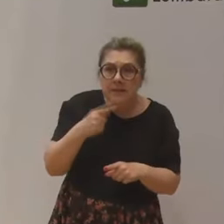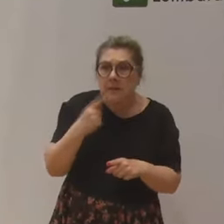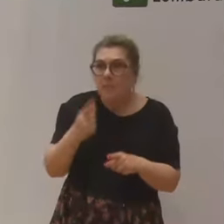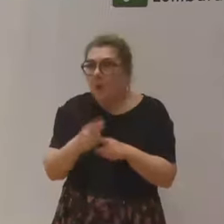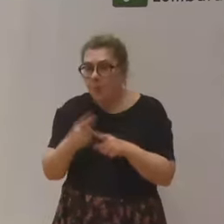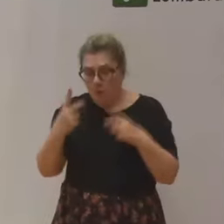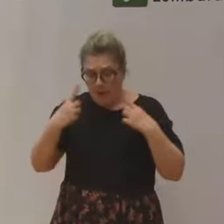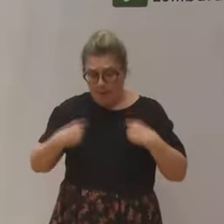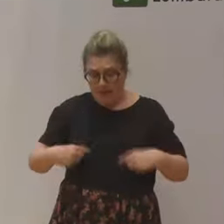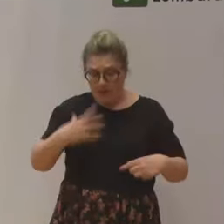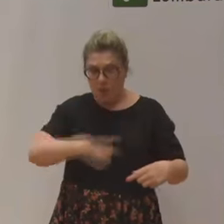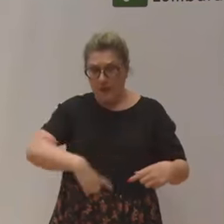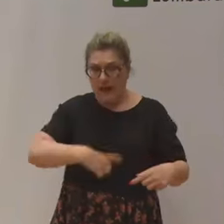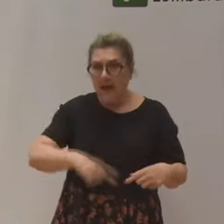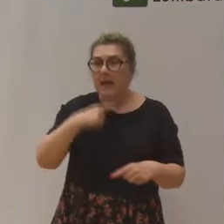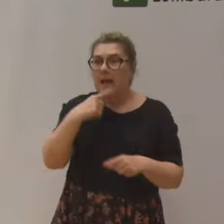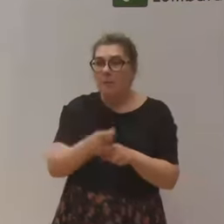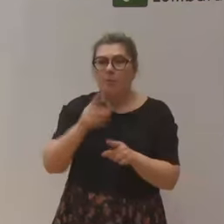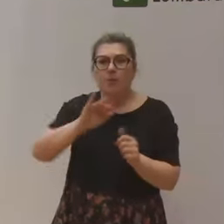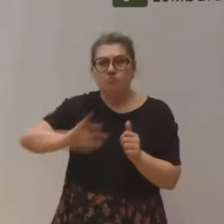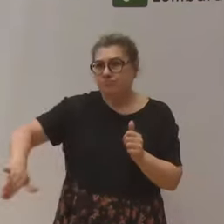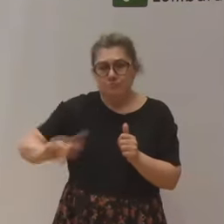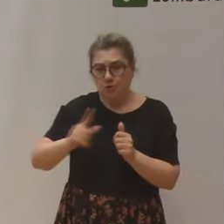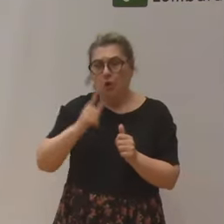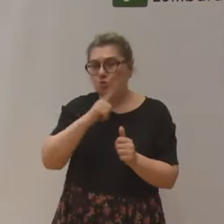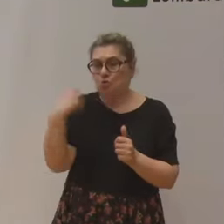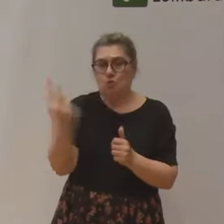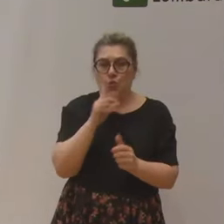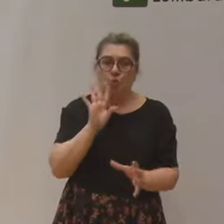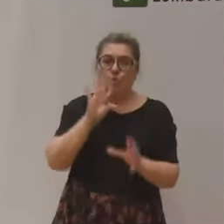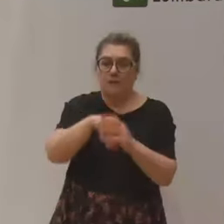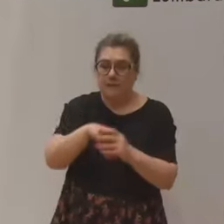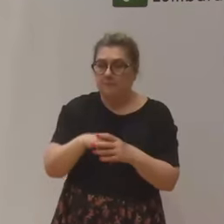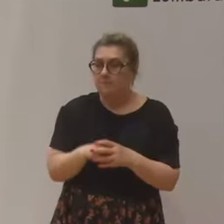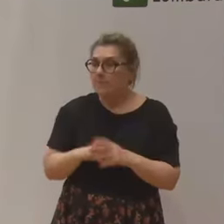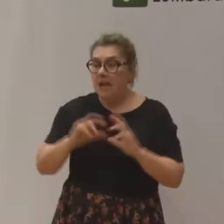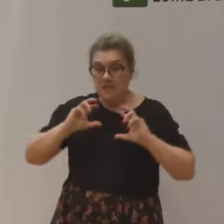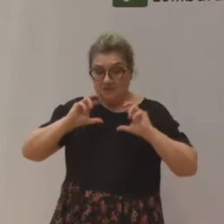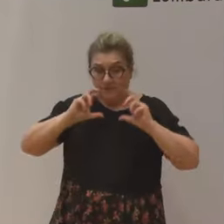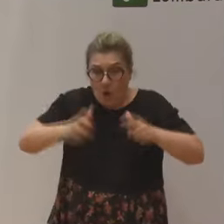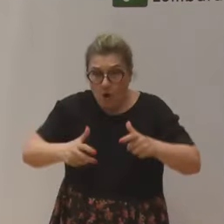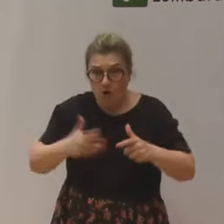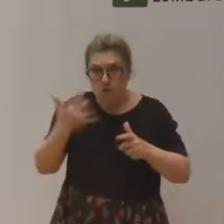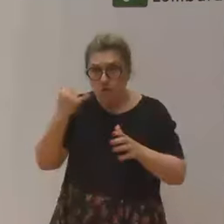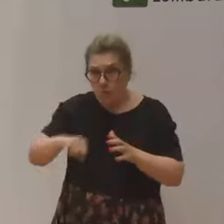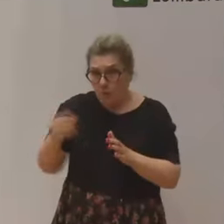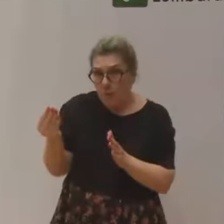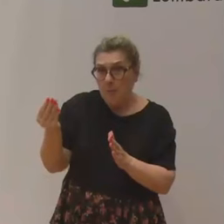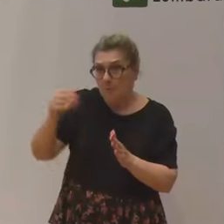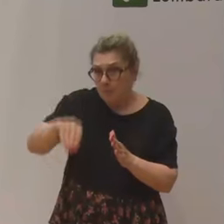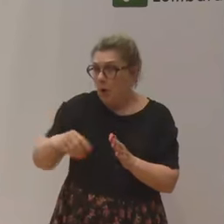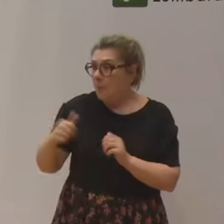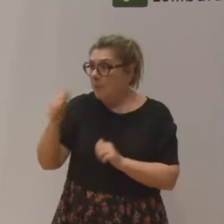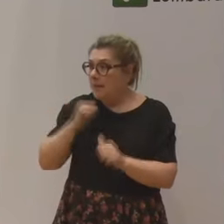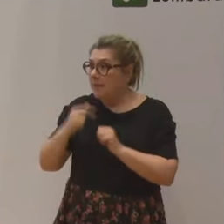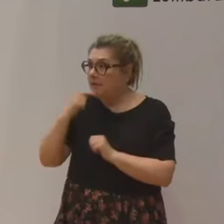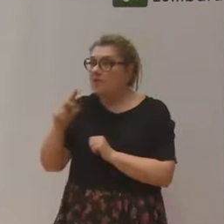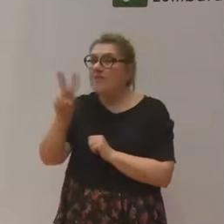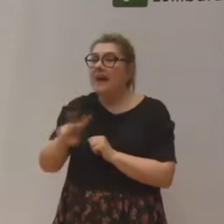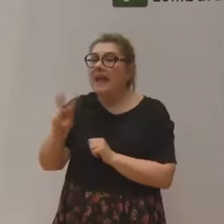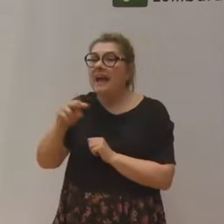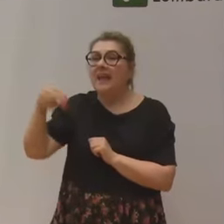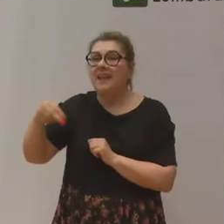funzionamenti personali da questa opportunità. Lo sforzo ulteriore, come sottolineava bene prima Valeria